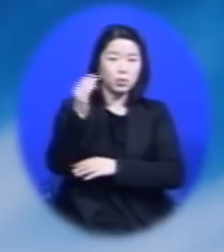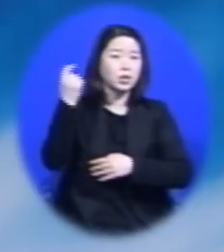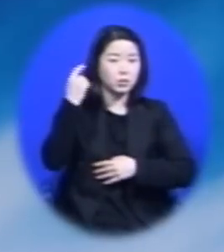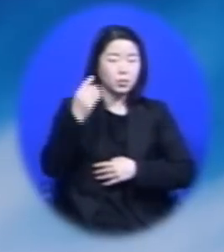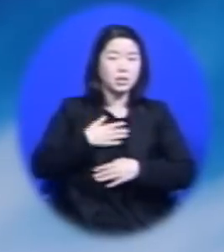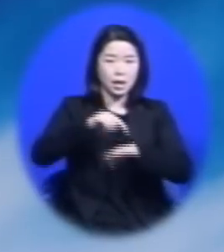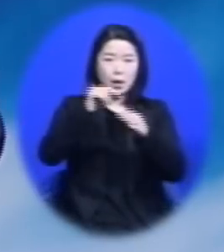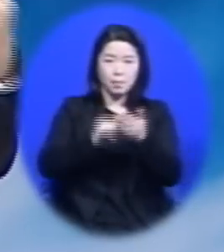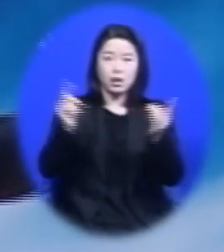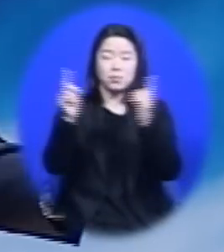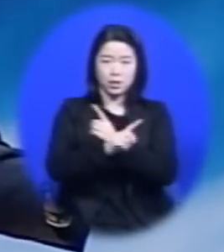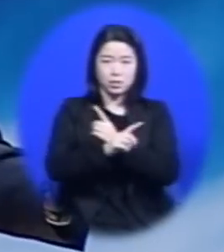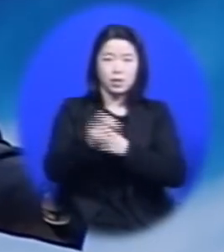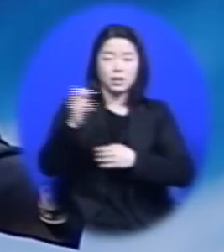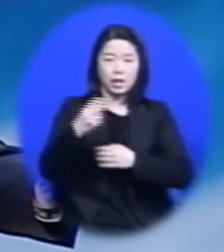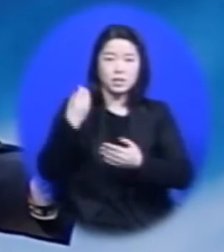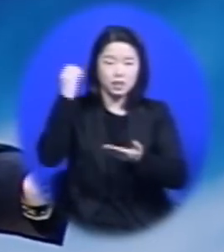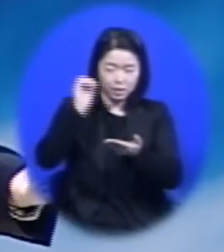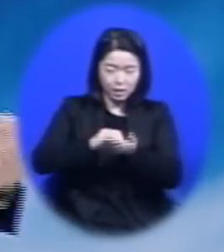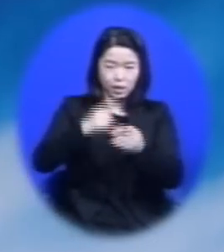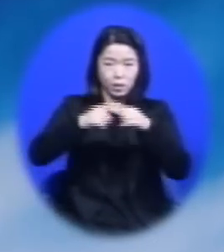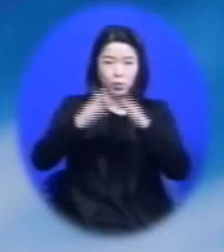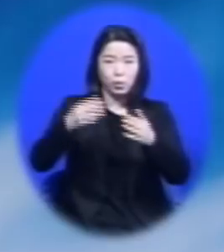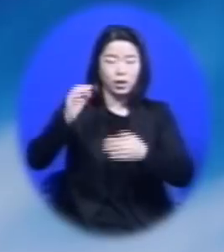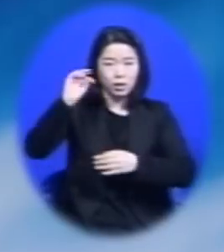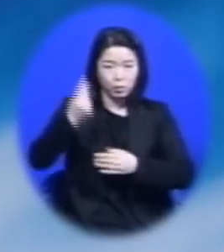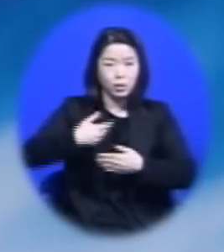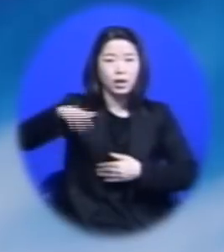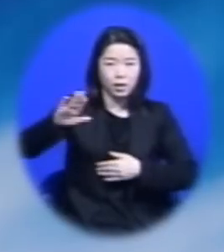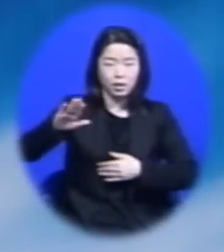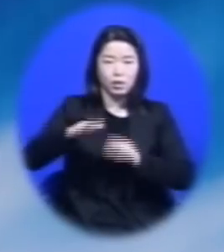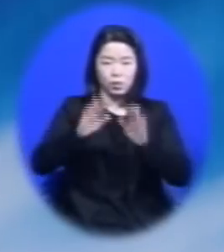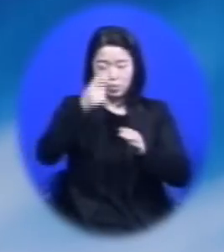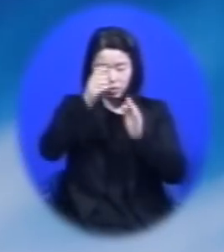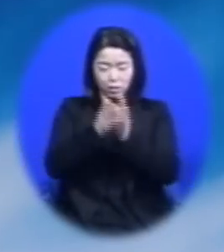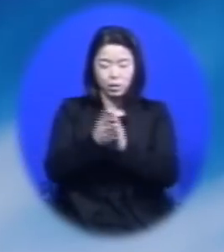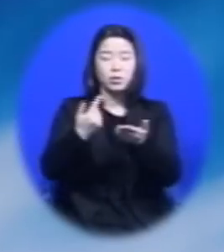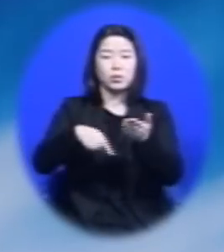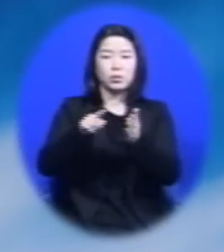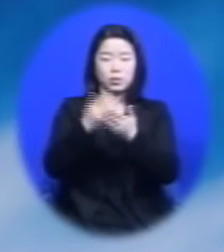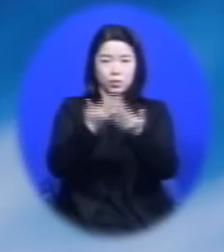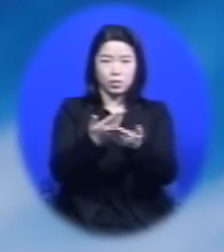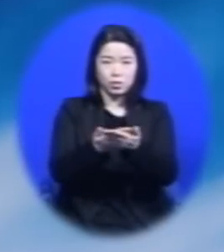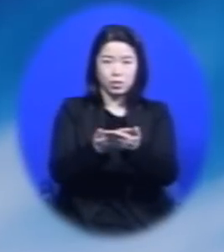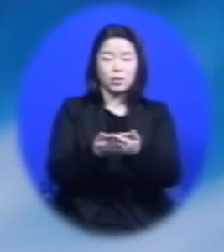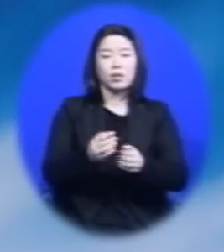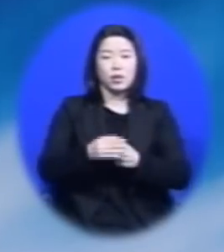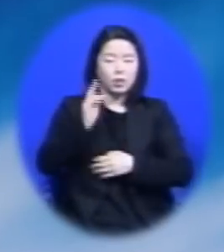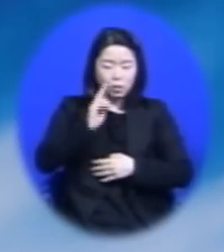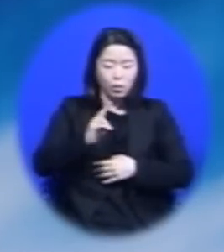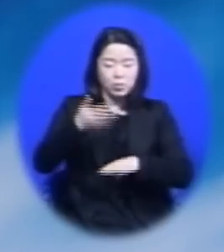바꿔서 다시 교회를 돌아가려고 합니다 목님 기도해 주세요 제가 너무나 감사한